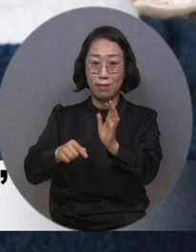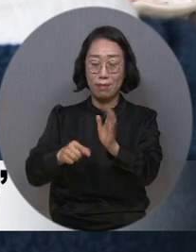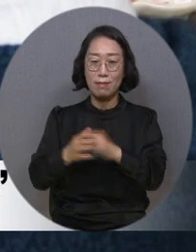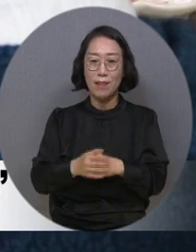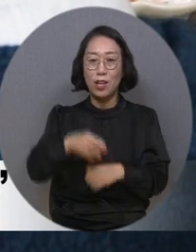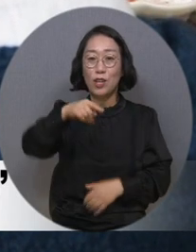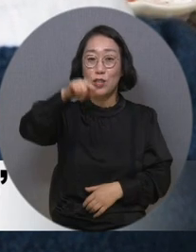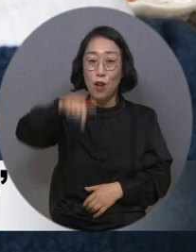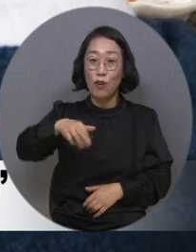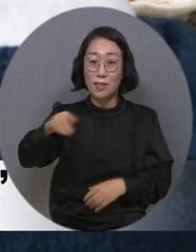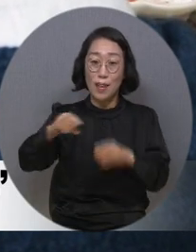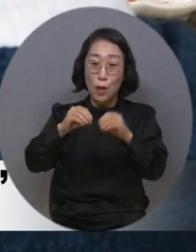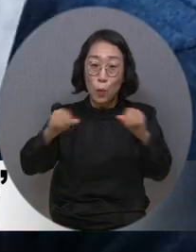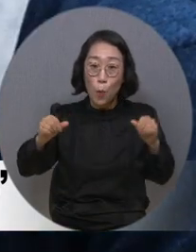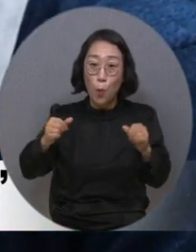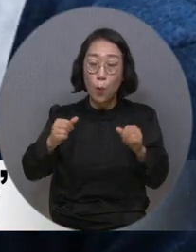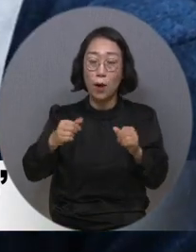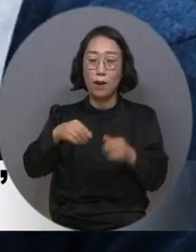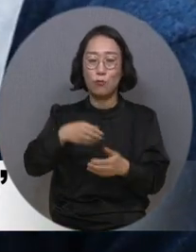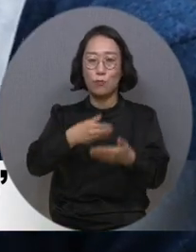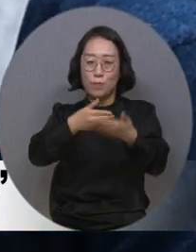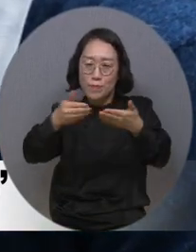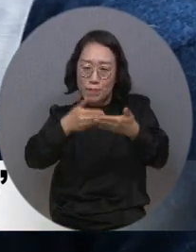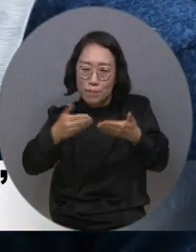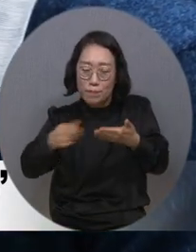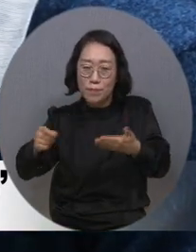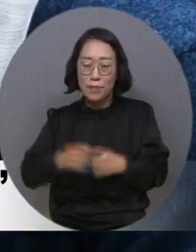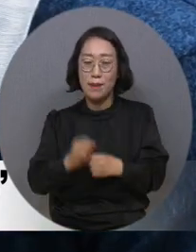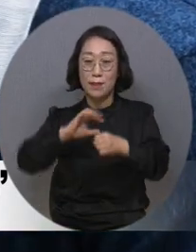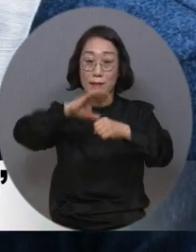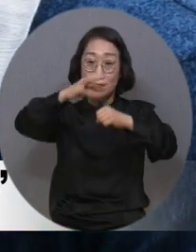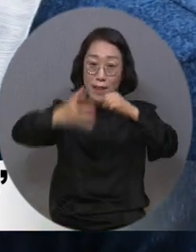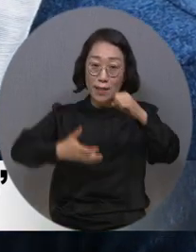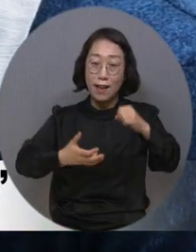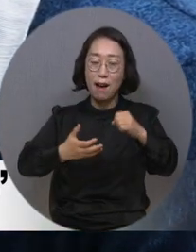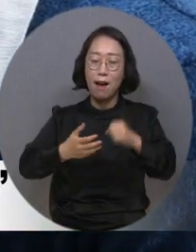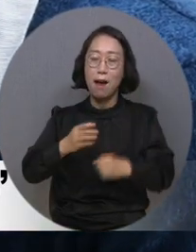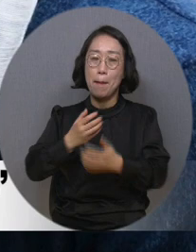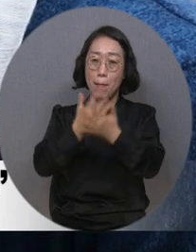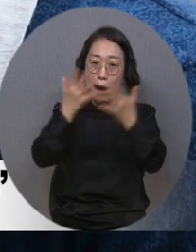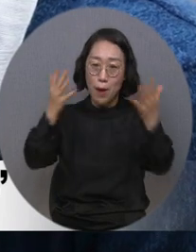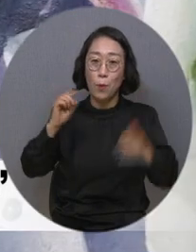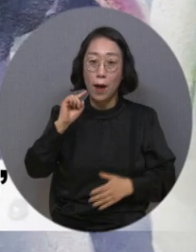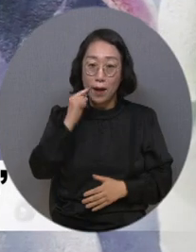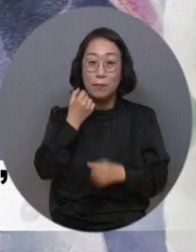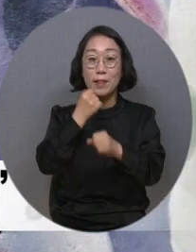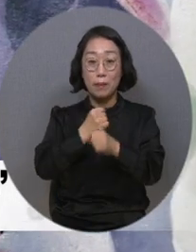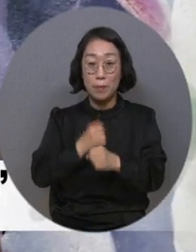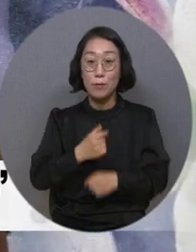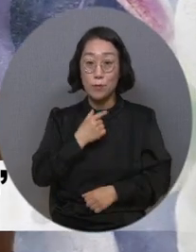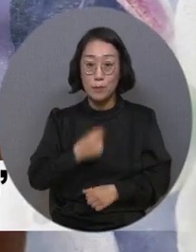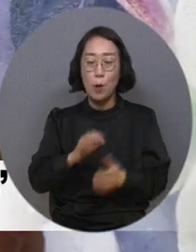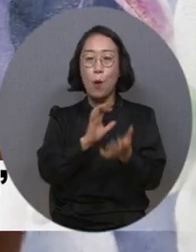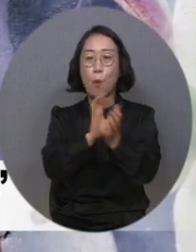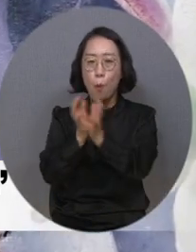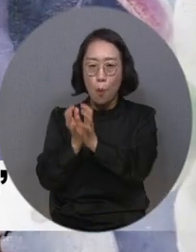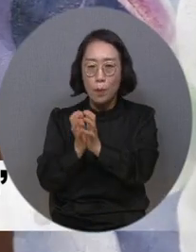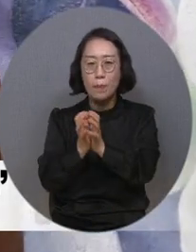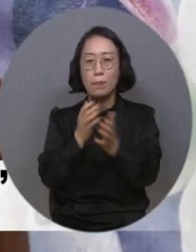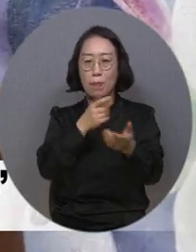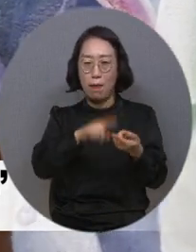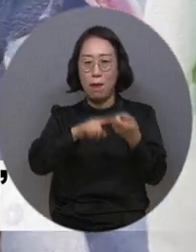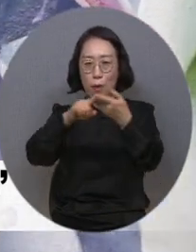석채화가로 알려진 김현승 작가는 세상을 밝고 아름답게 만들고 싶은 마음을 꽃을 통해